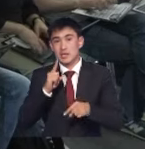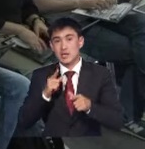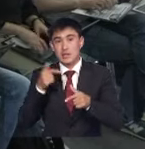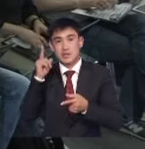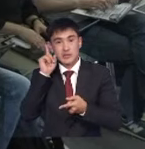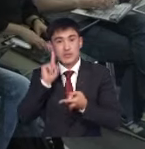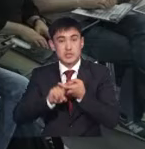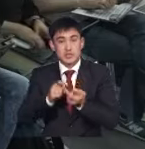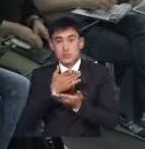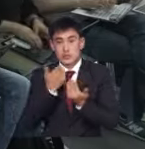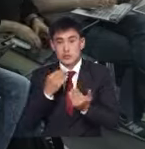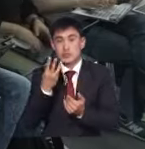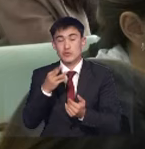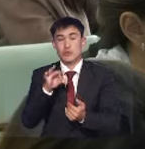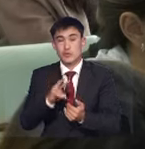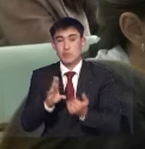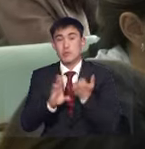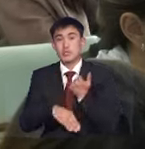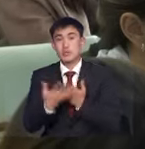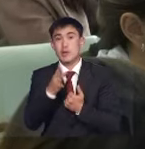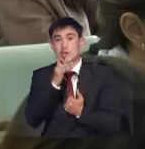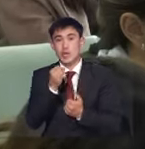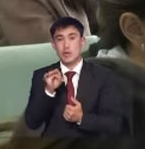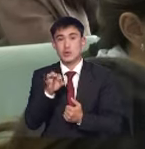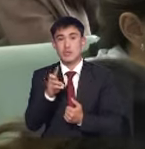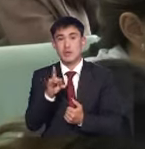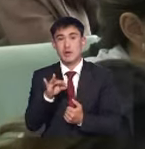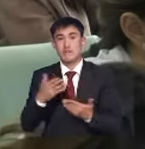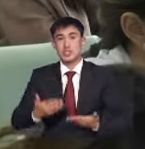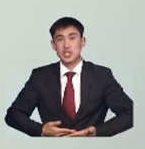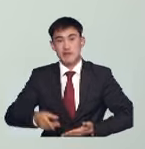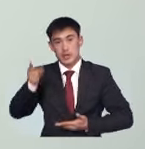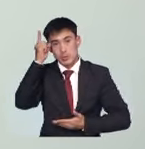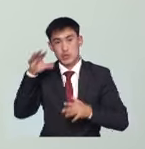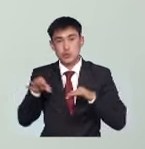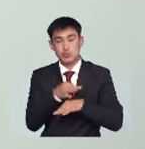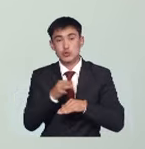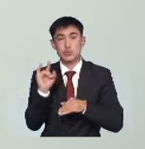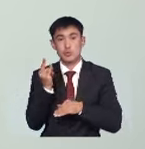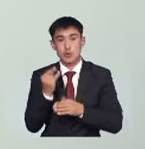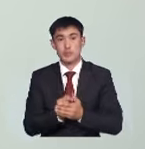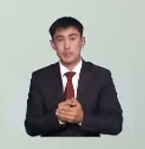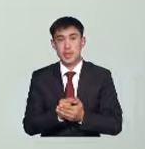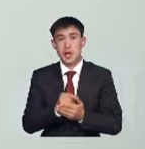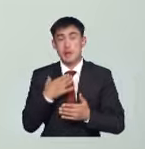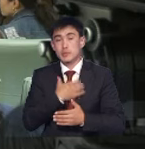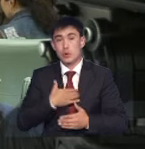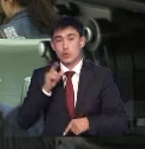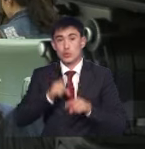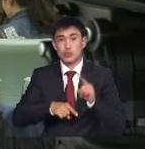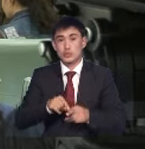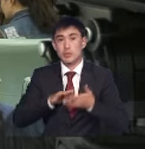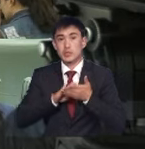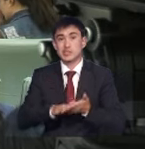выходить на связь с 3 июня. Последние 5 лет Айгуль Сайлыбаева жила в Германии с мужем и ребенком. Обеспокоенные